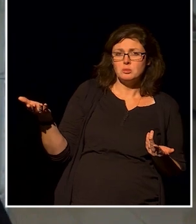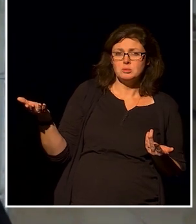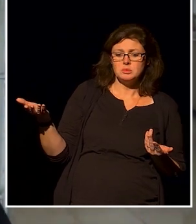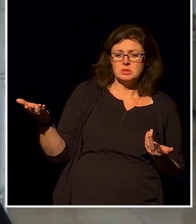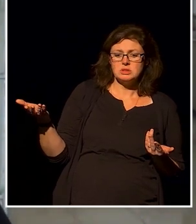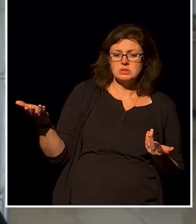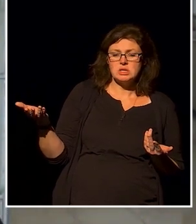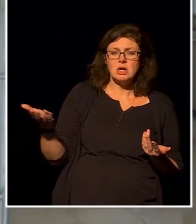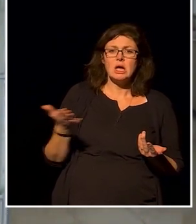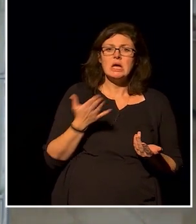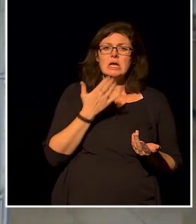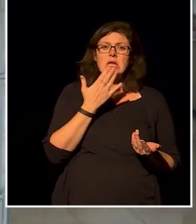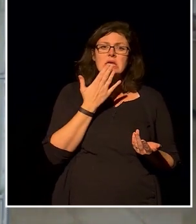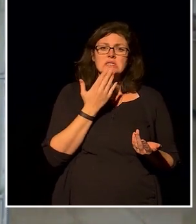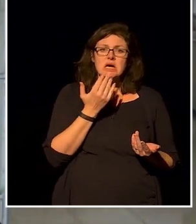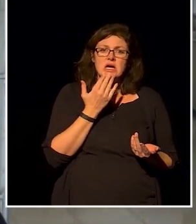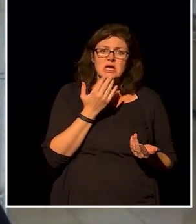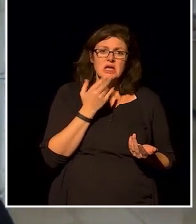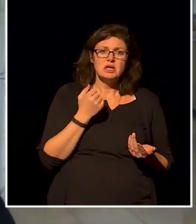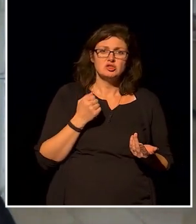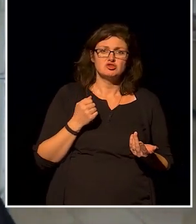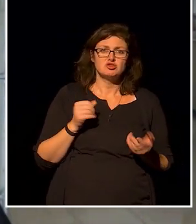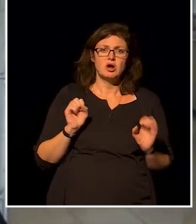dass die israelische Aktion nicht